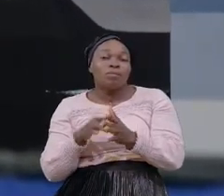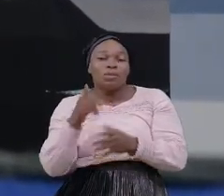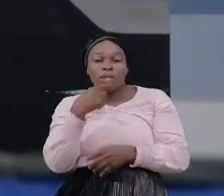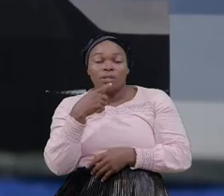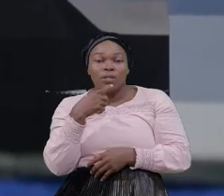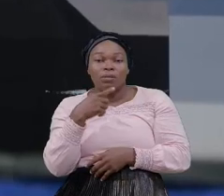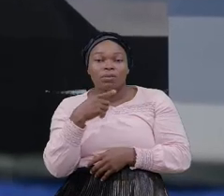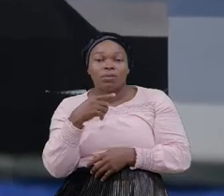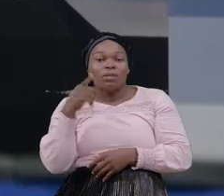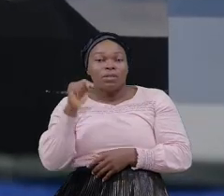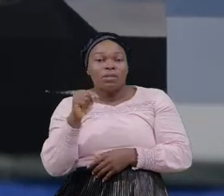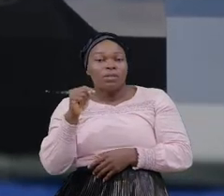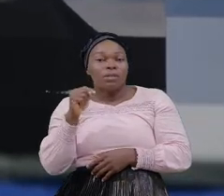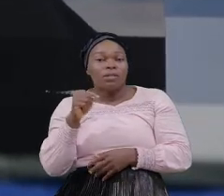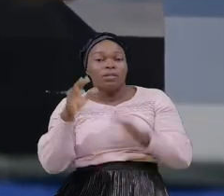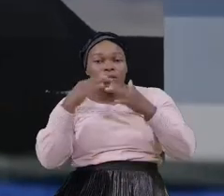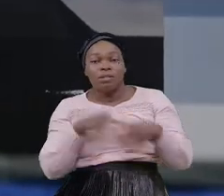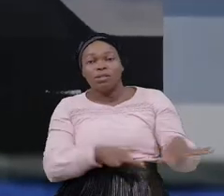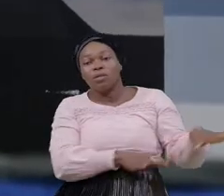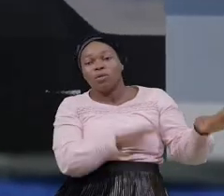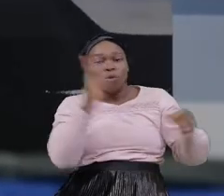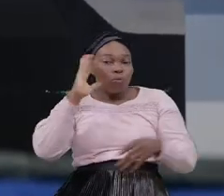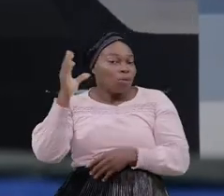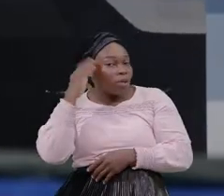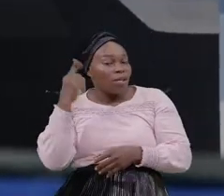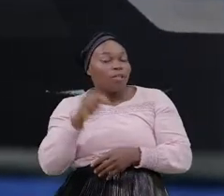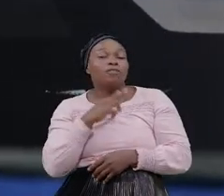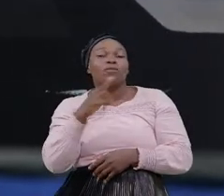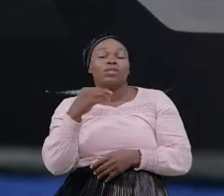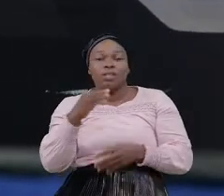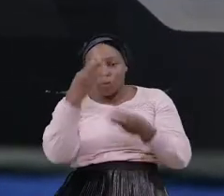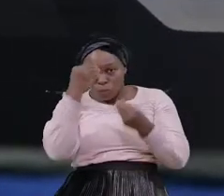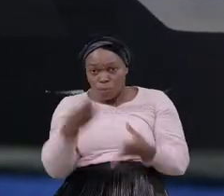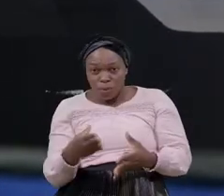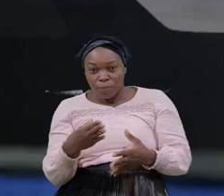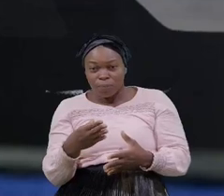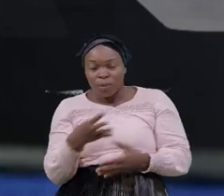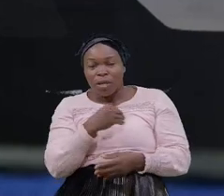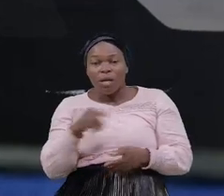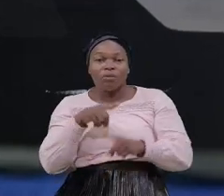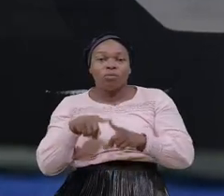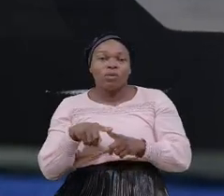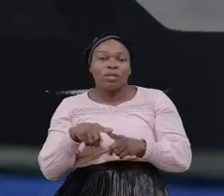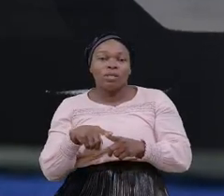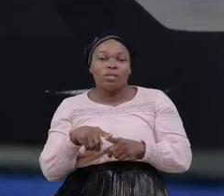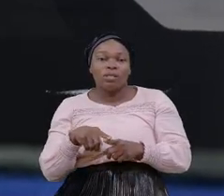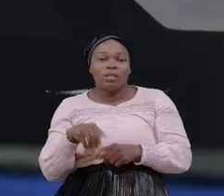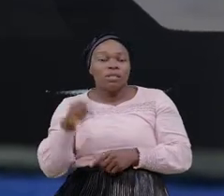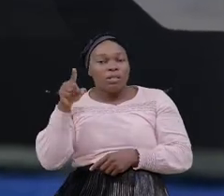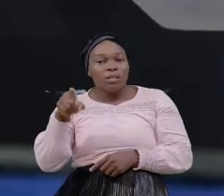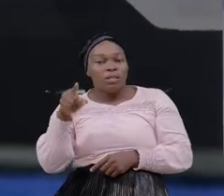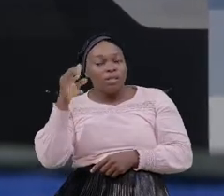oui, la mère va entendre sa voix. C'est quoi? Lorsqu'il dormait dans la